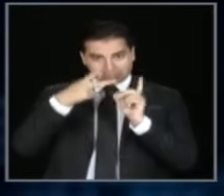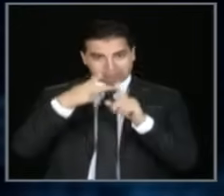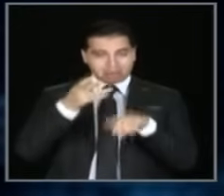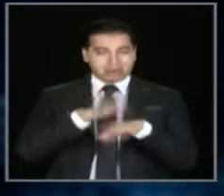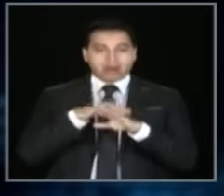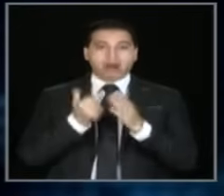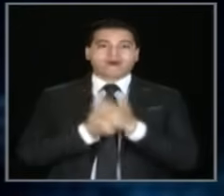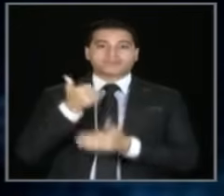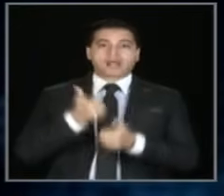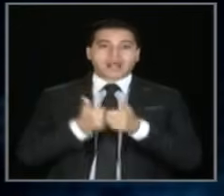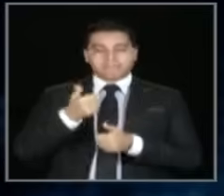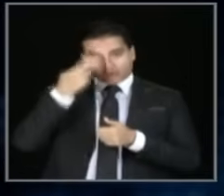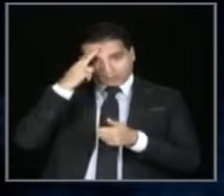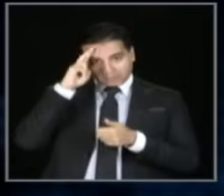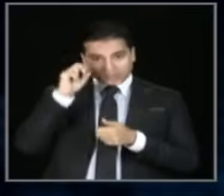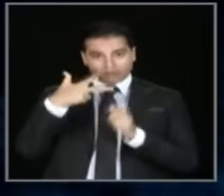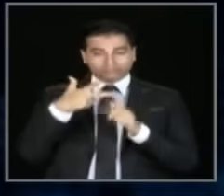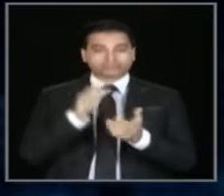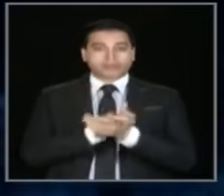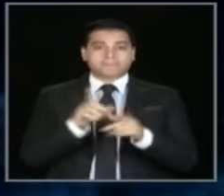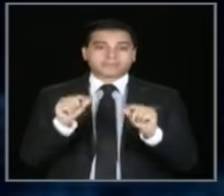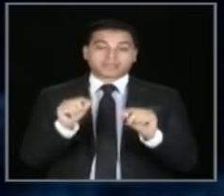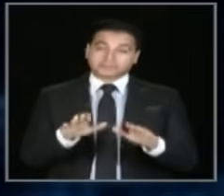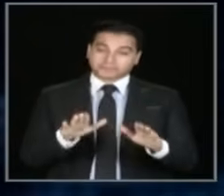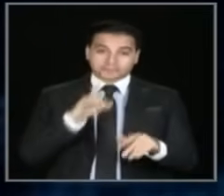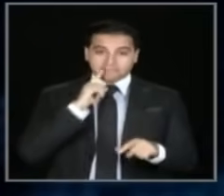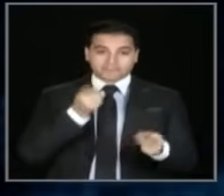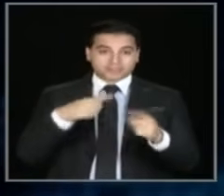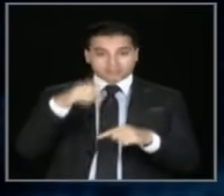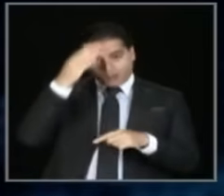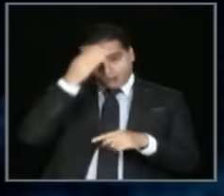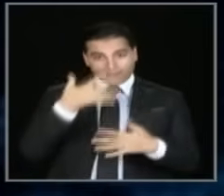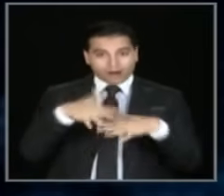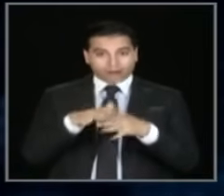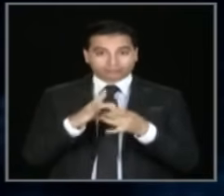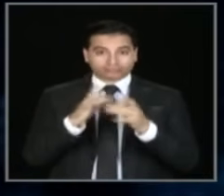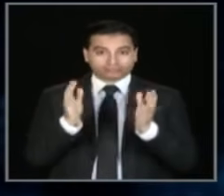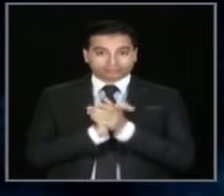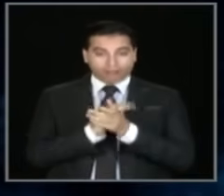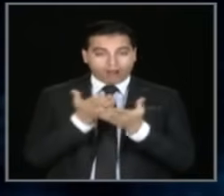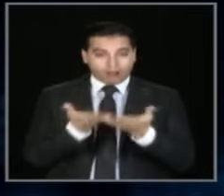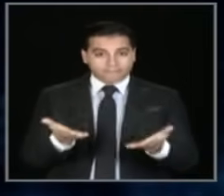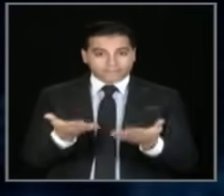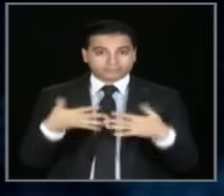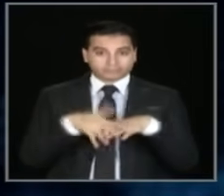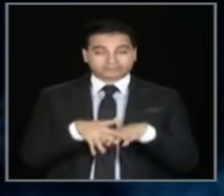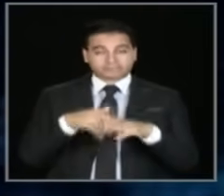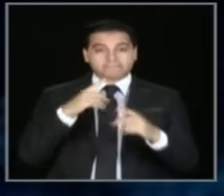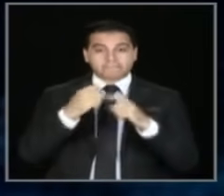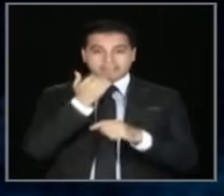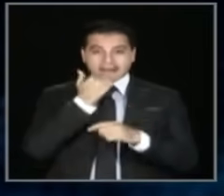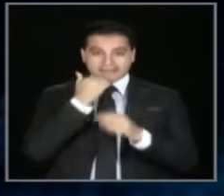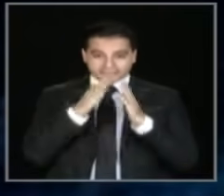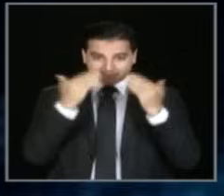على لقب افضل لاعب؟ ومين هو الصاحب المثالي؟ العباقره اصحاب بشراكه البنك